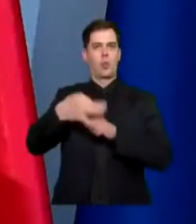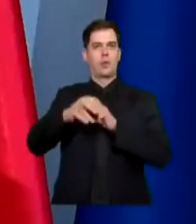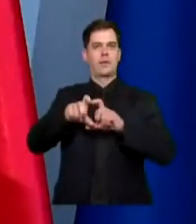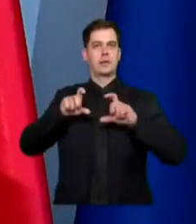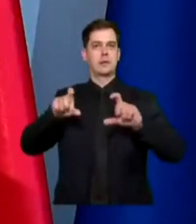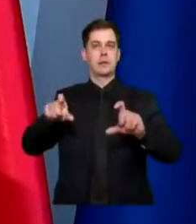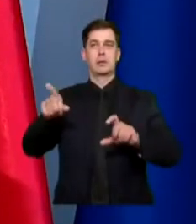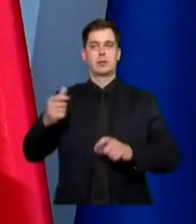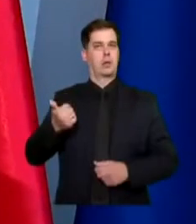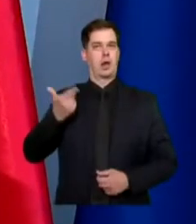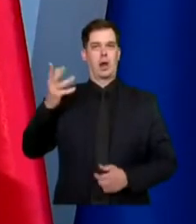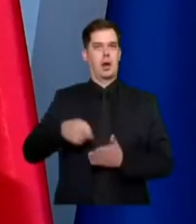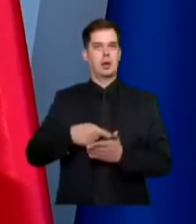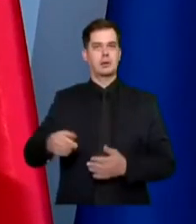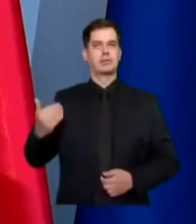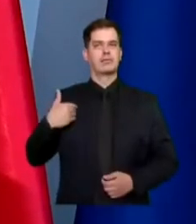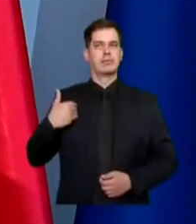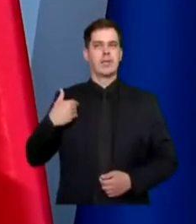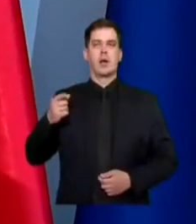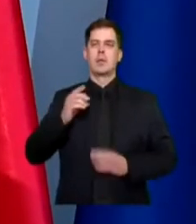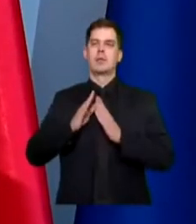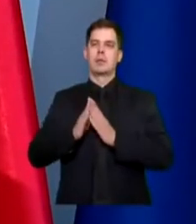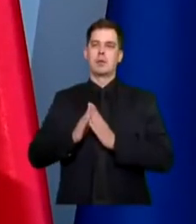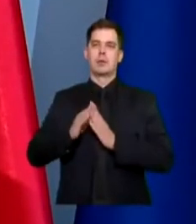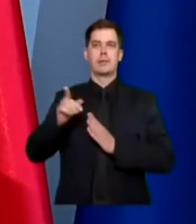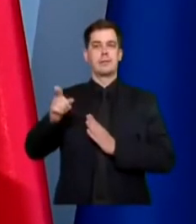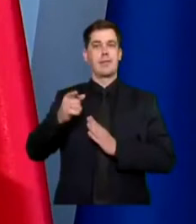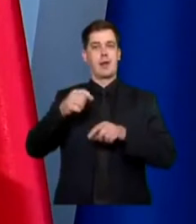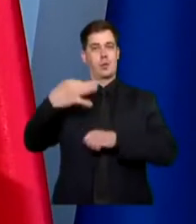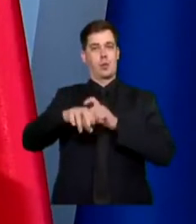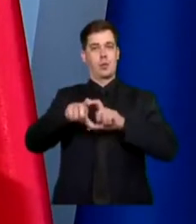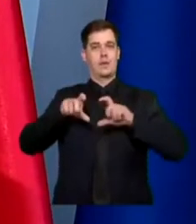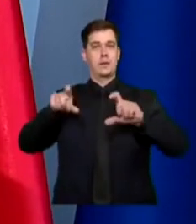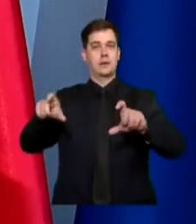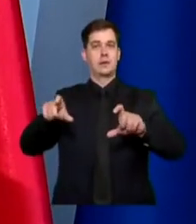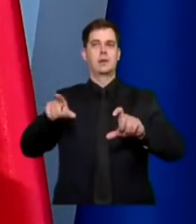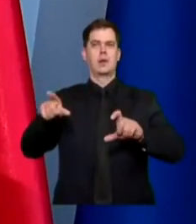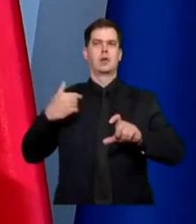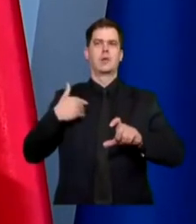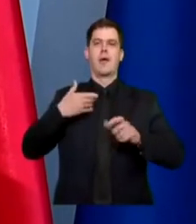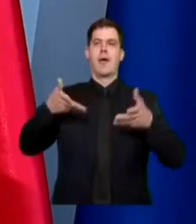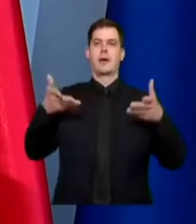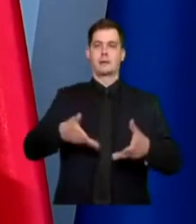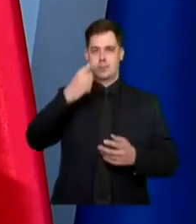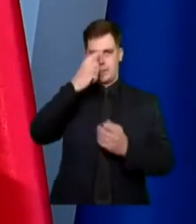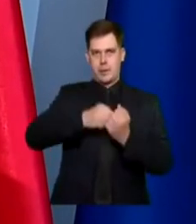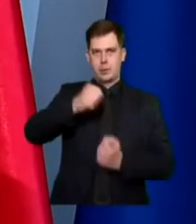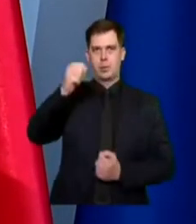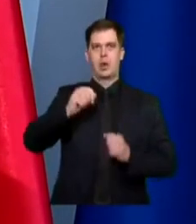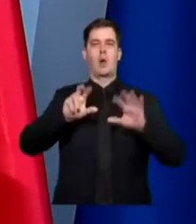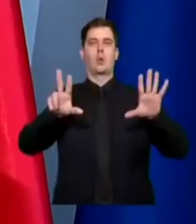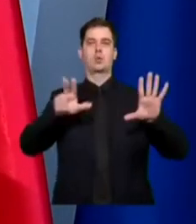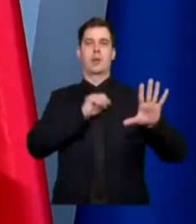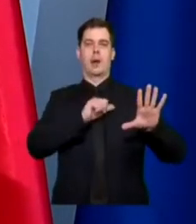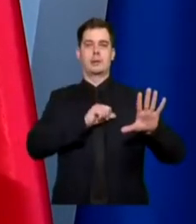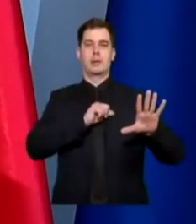kilkakrotnie dawali już znać, że z ich punktu widzenia egzamin maturalny, ale i także egzamin ósmoklasisty jest